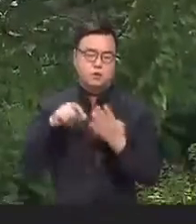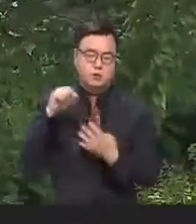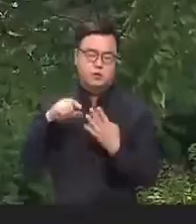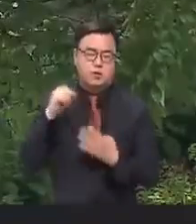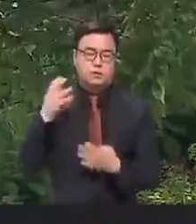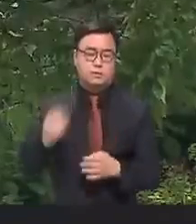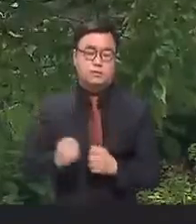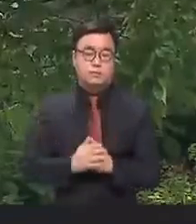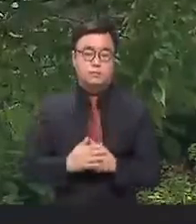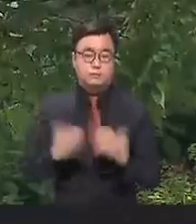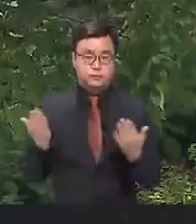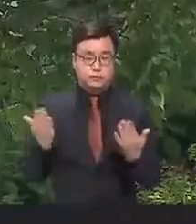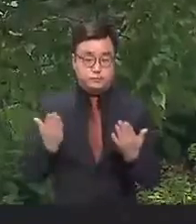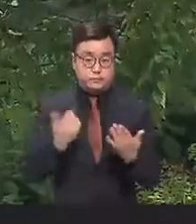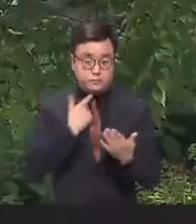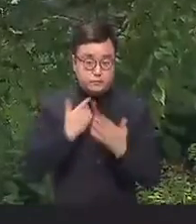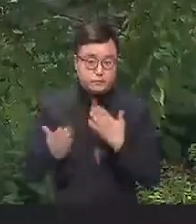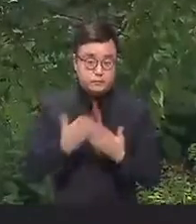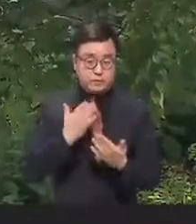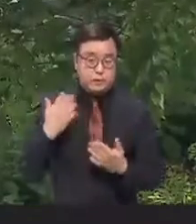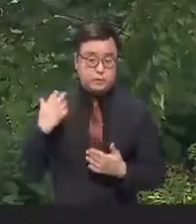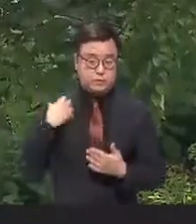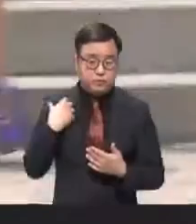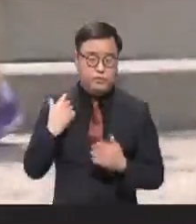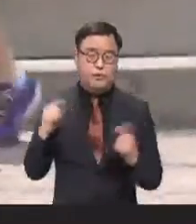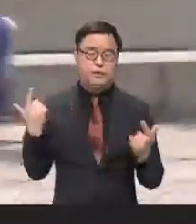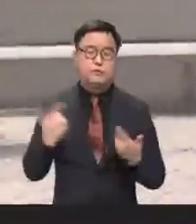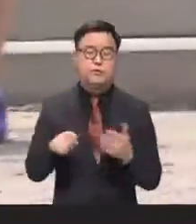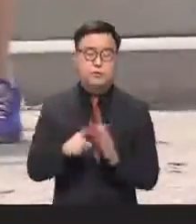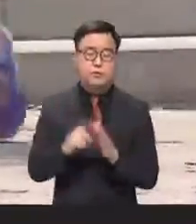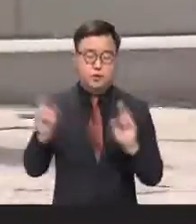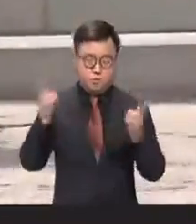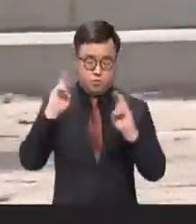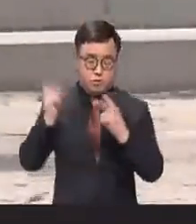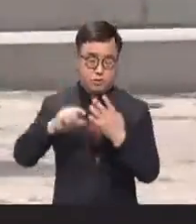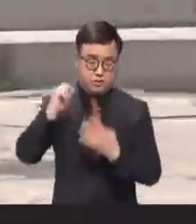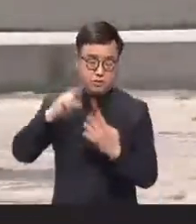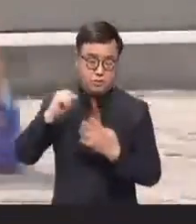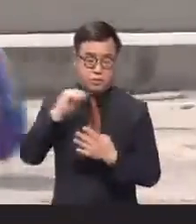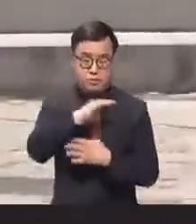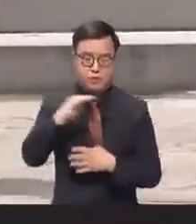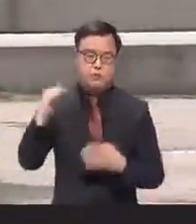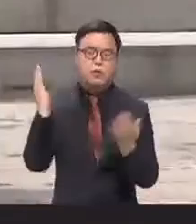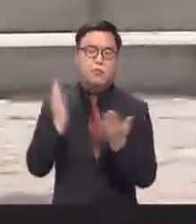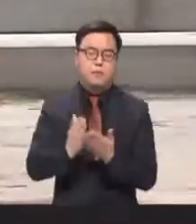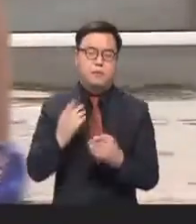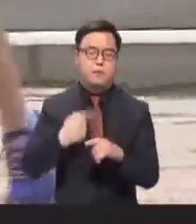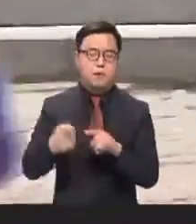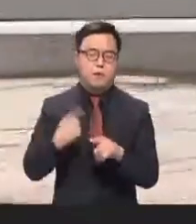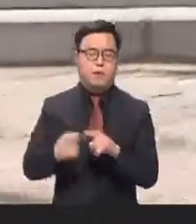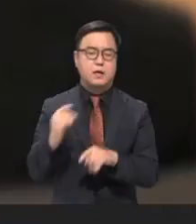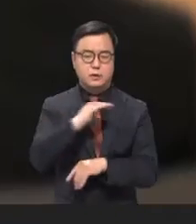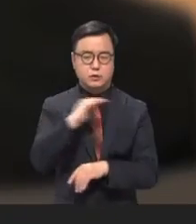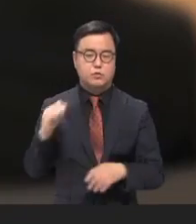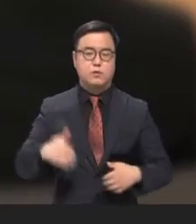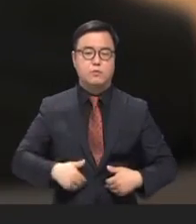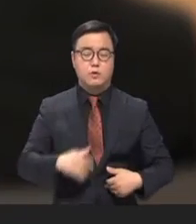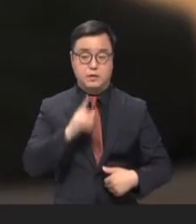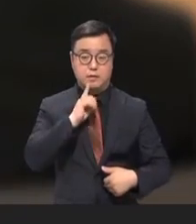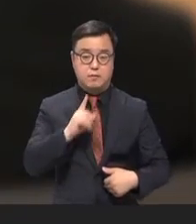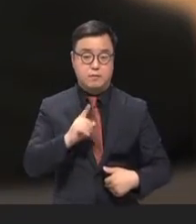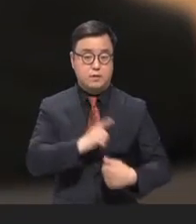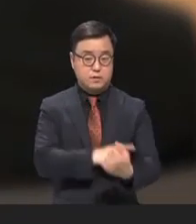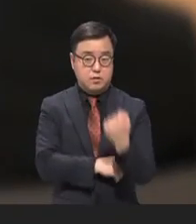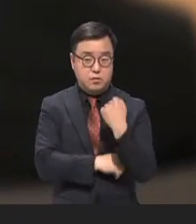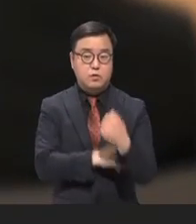전문가들은 스펙 부담에서 벗어나려면 기업들의 채용 전형과 평가 기준에 맞는 준비가 필요하다고 조언합니다. 특히 역량 중심